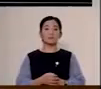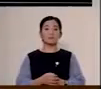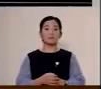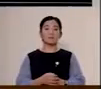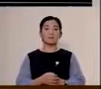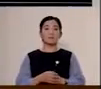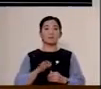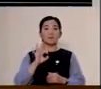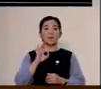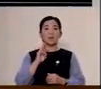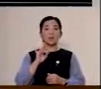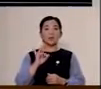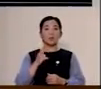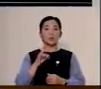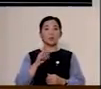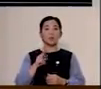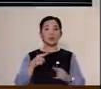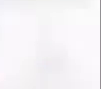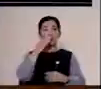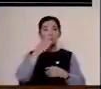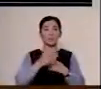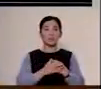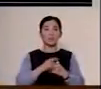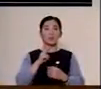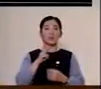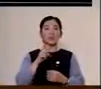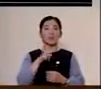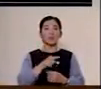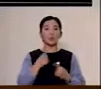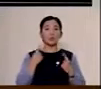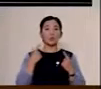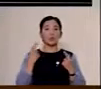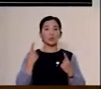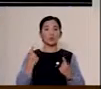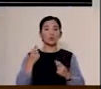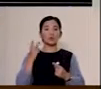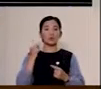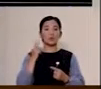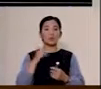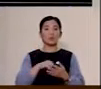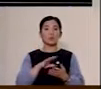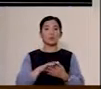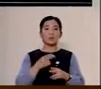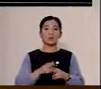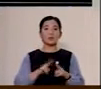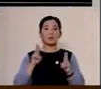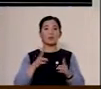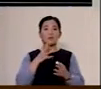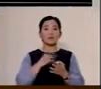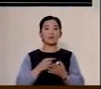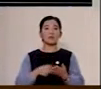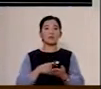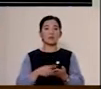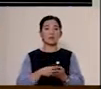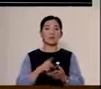Округление. Замена точного значения величины близким к нему круглым числом. Запишите это правило в свои тетрадки,